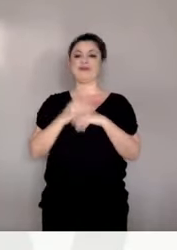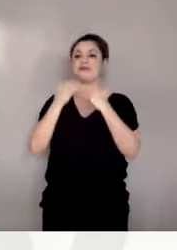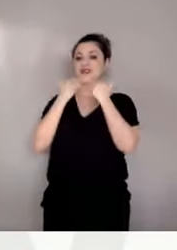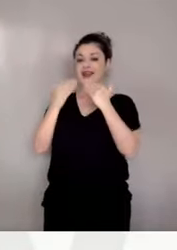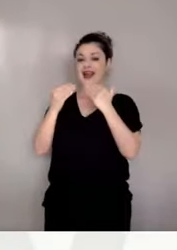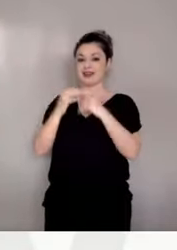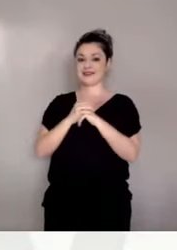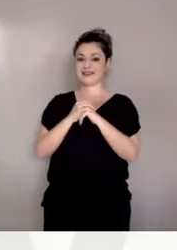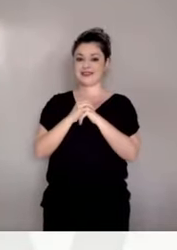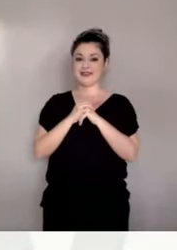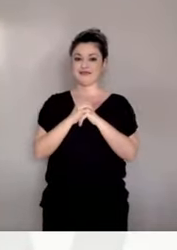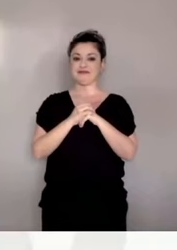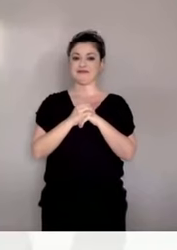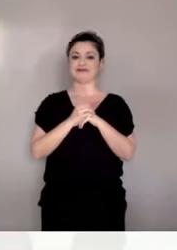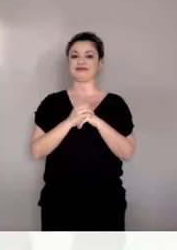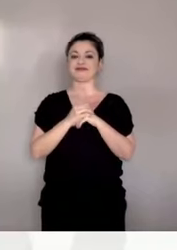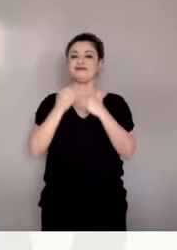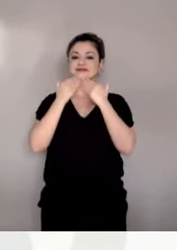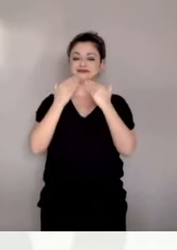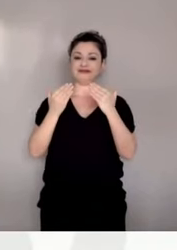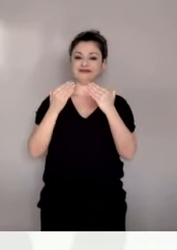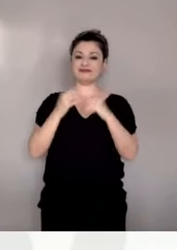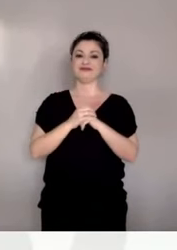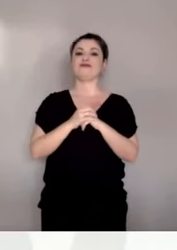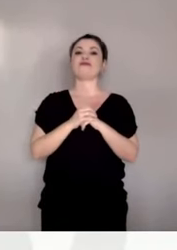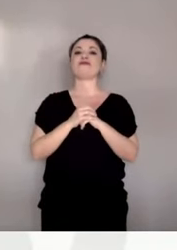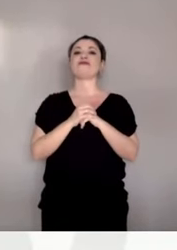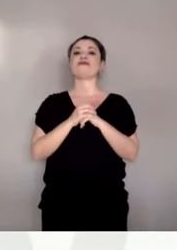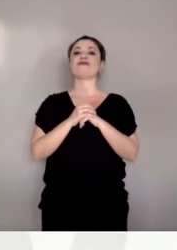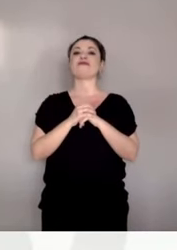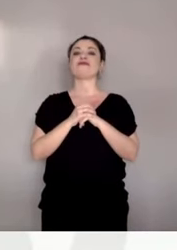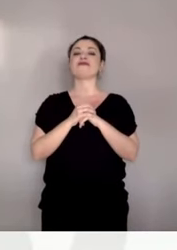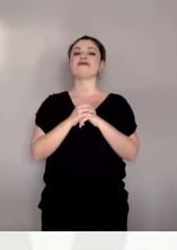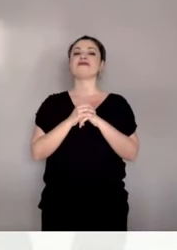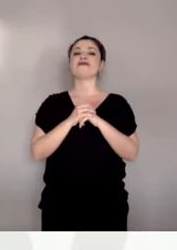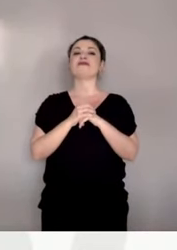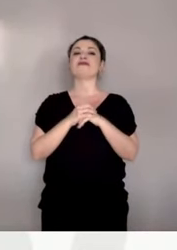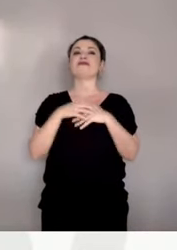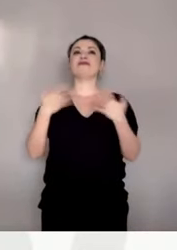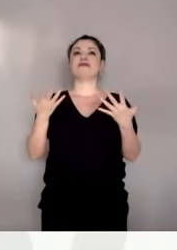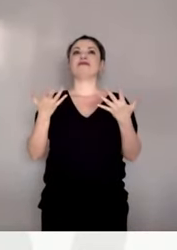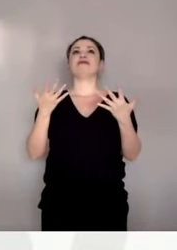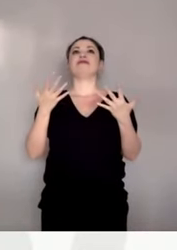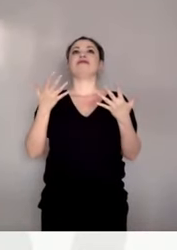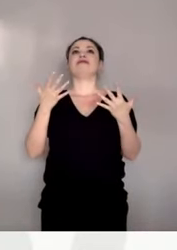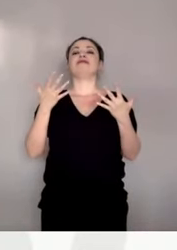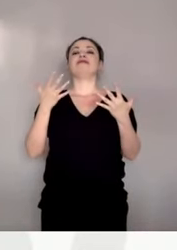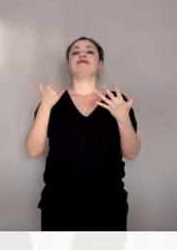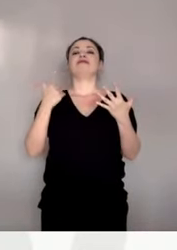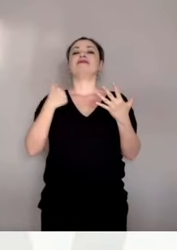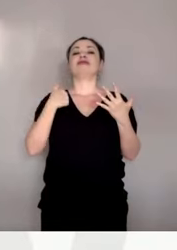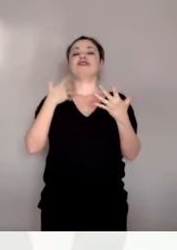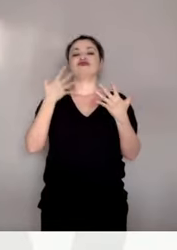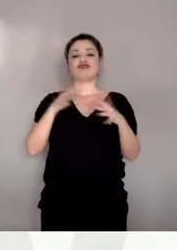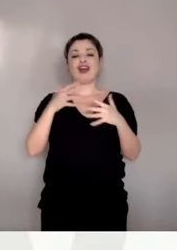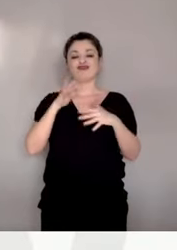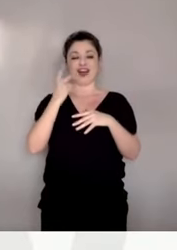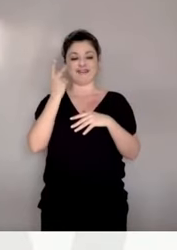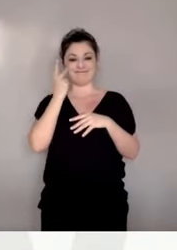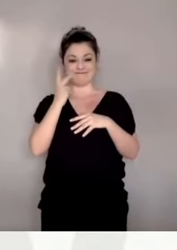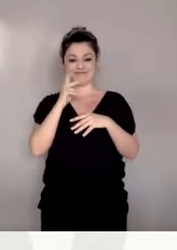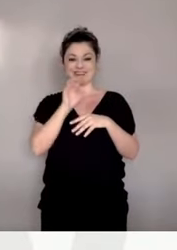Grazie. Abbiamo avuto anche una bella immagine di alcuni dei volti che ci stanno